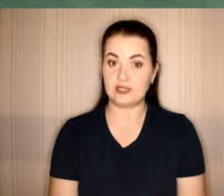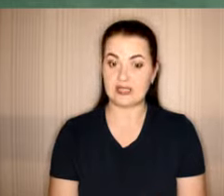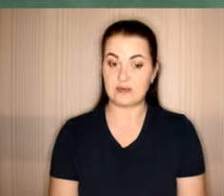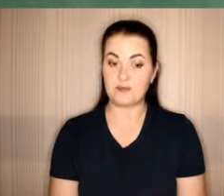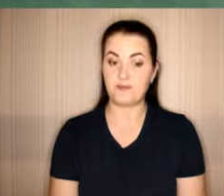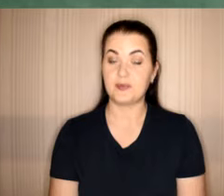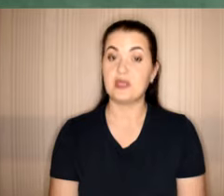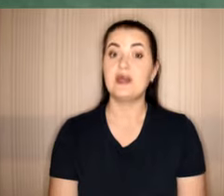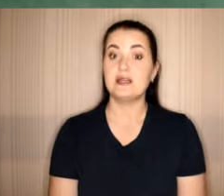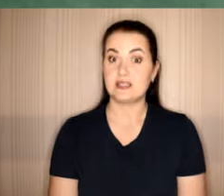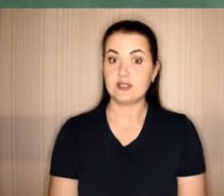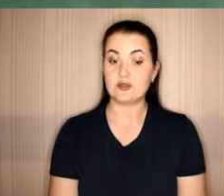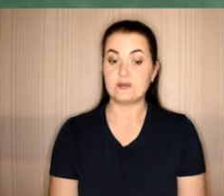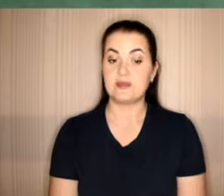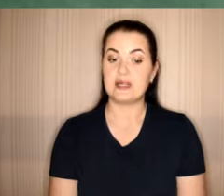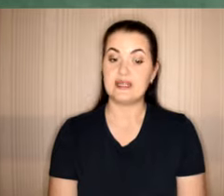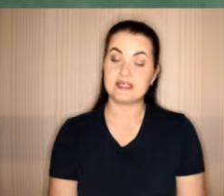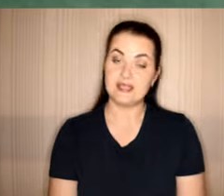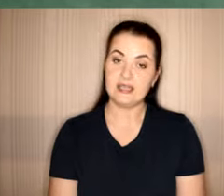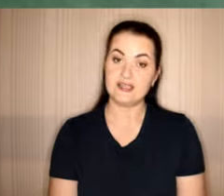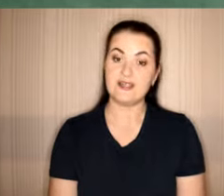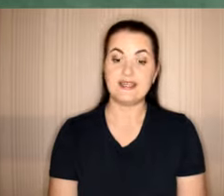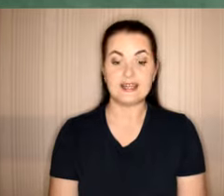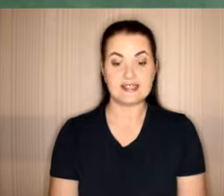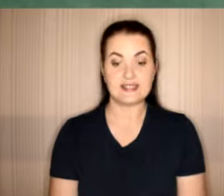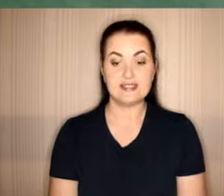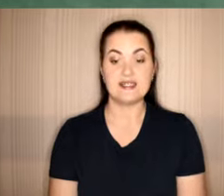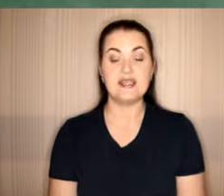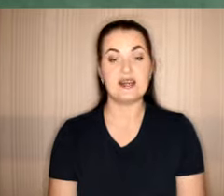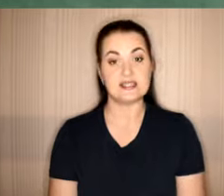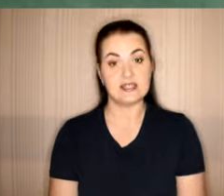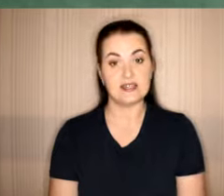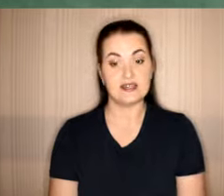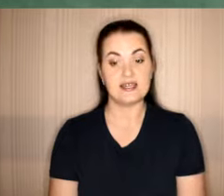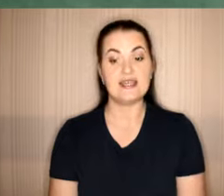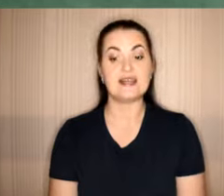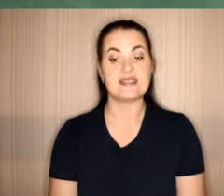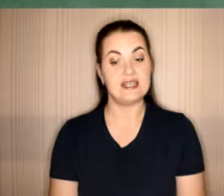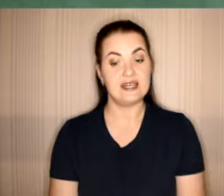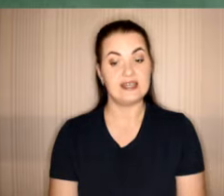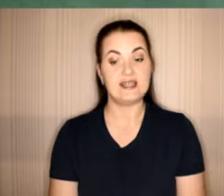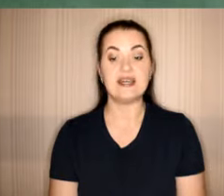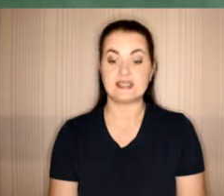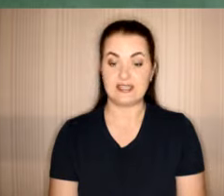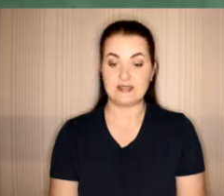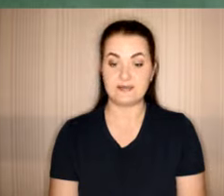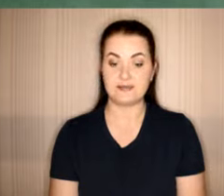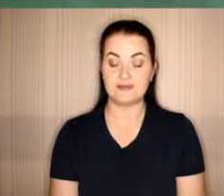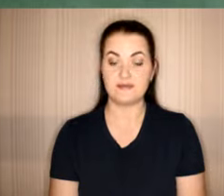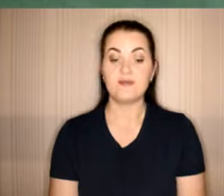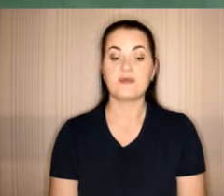однорідними членами. Зразок. Ясний, ясен, ясная, ясниє,